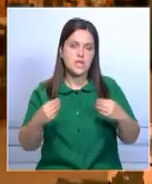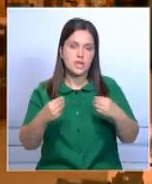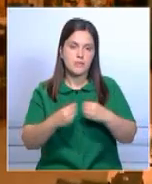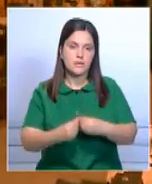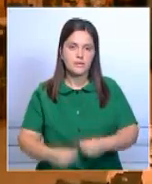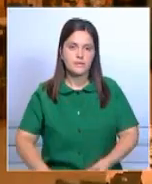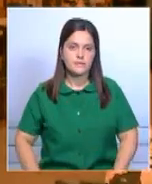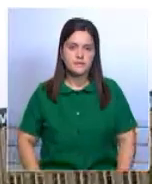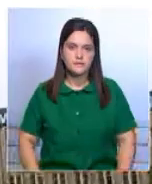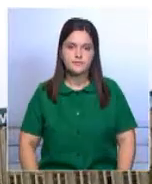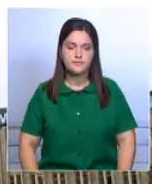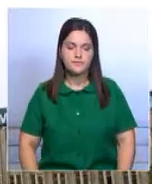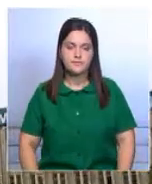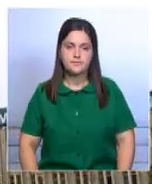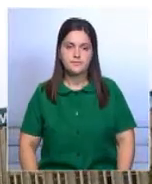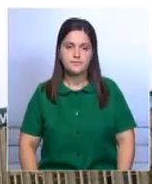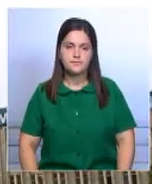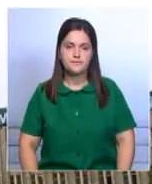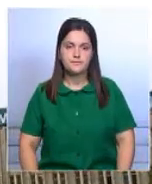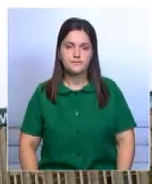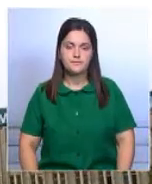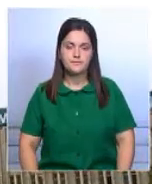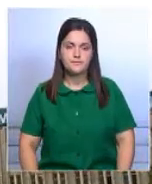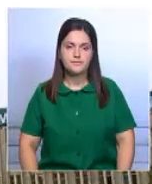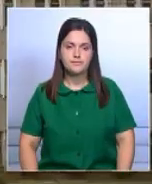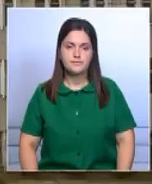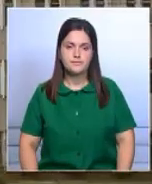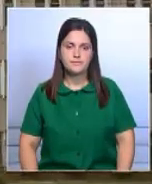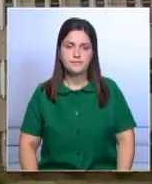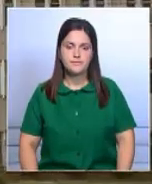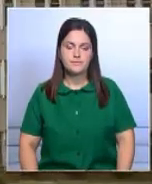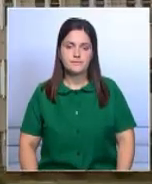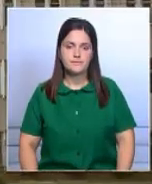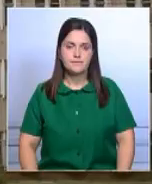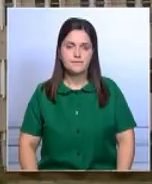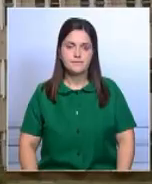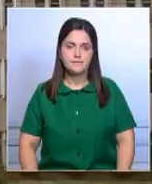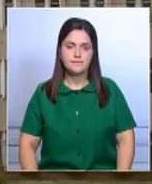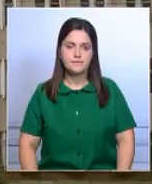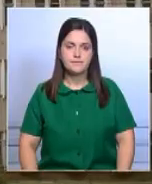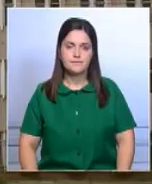Наталья Строкова, Дамир Берикулы, Анатолий Поляный, Акмолинская область, 24 КИЗ.